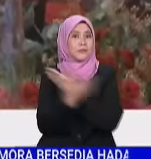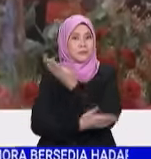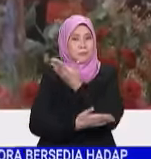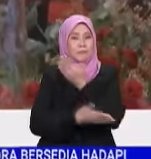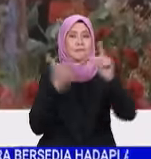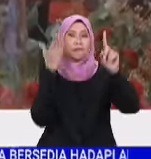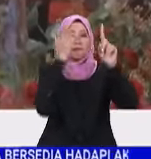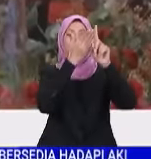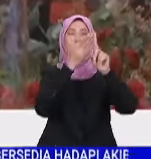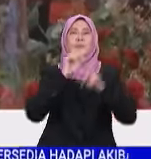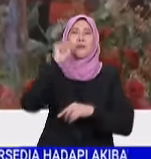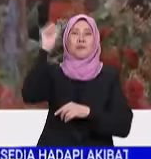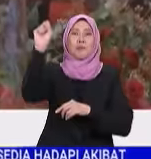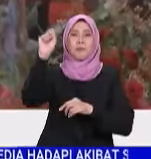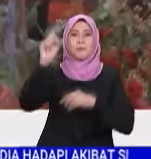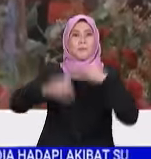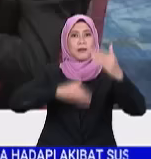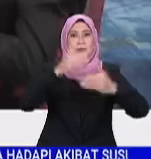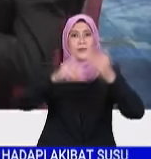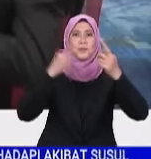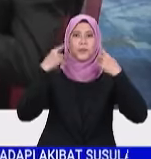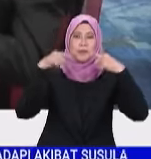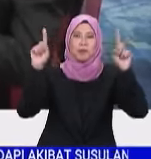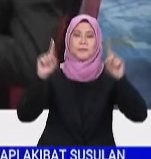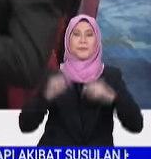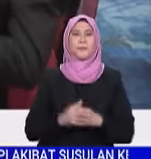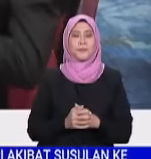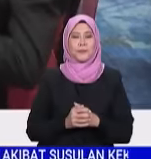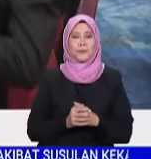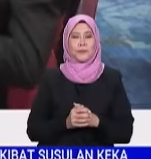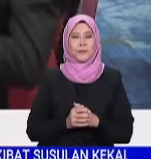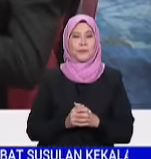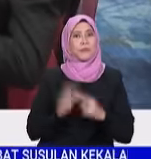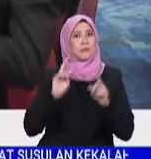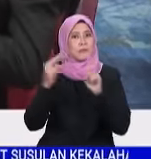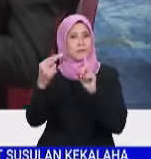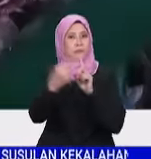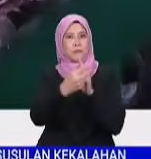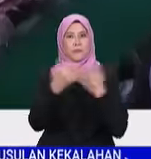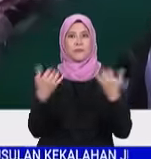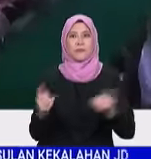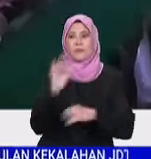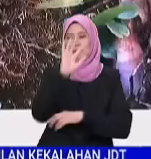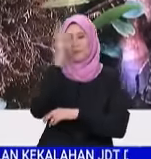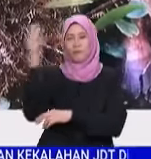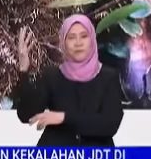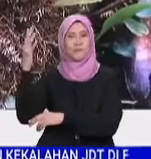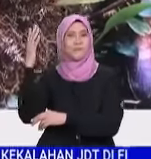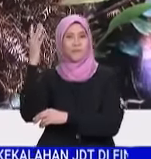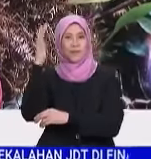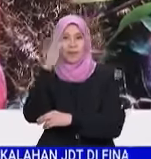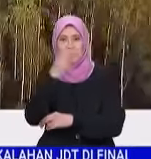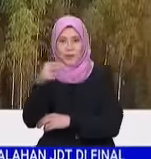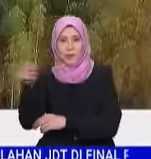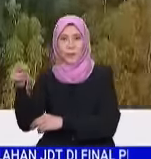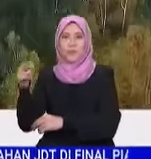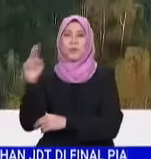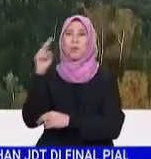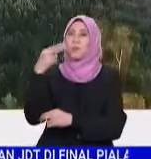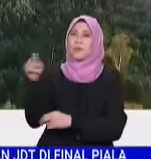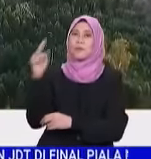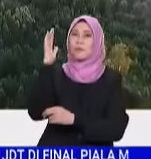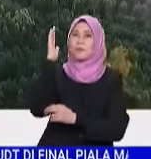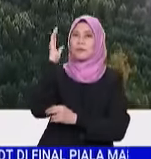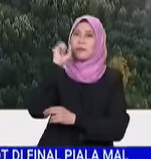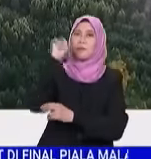Hala tuju Sabah maju jaya smj dari perspektif jaringan kelestarian hijau ketua menteri berharap hutan di Sabah